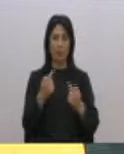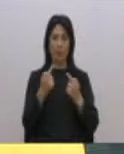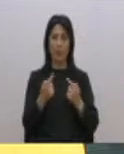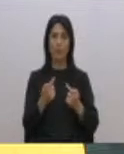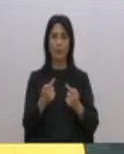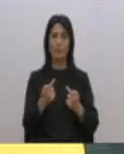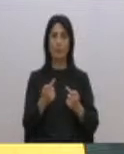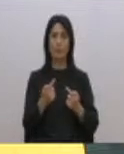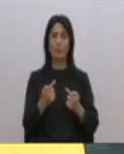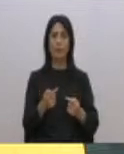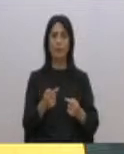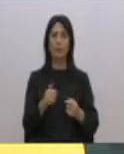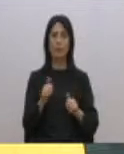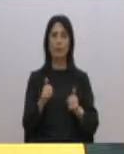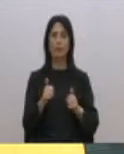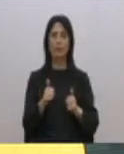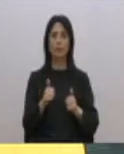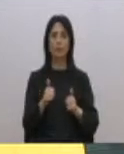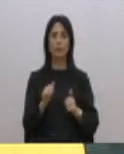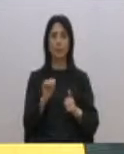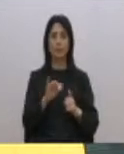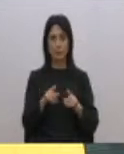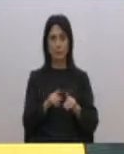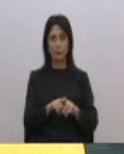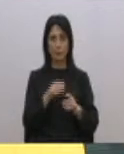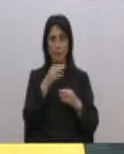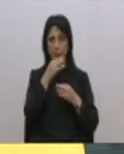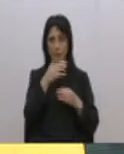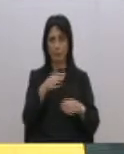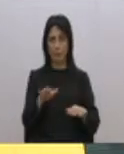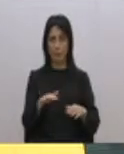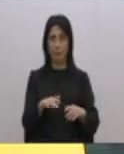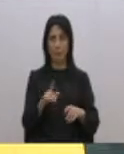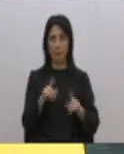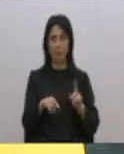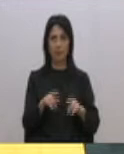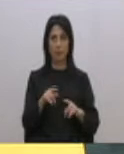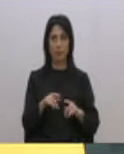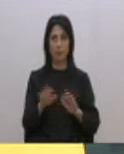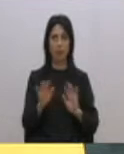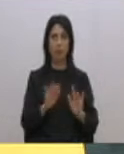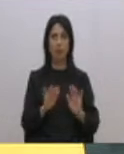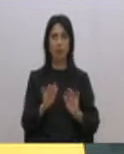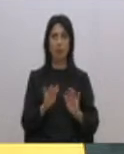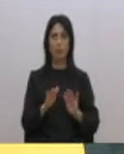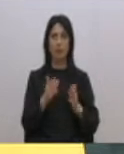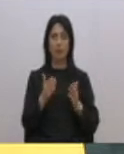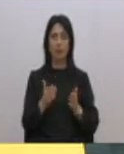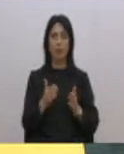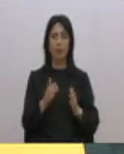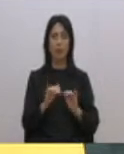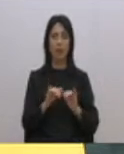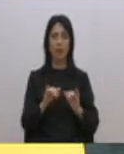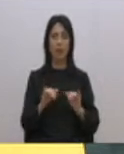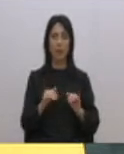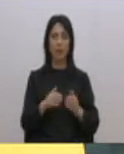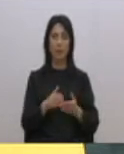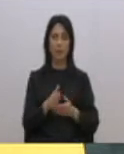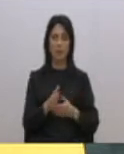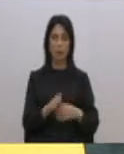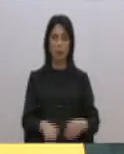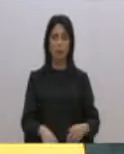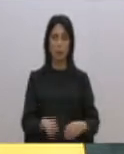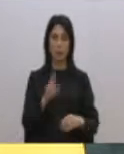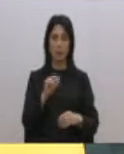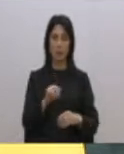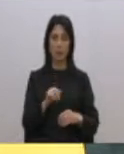Lovanesi, Roberts, eurointegrații, stoi, drogada, șemuc me debit industrie, bizgan, vitare, bismi martule bit,